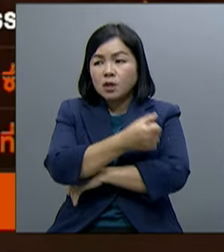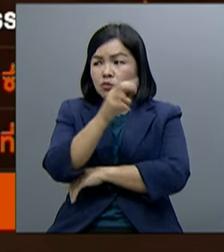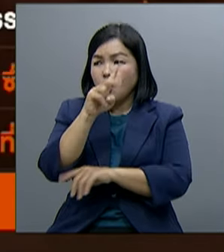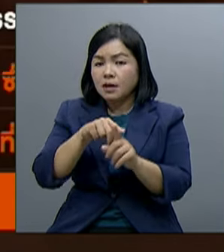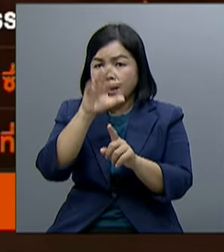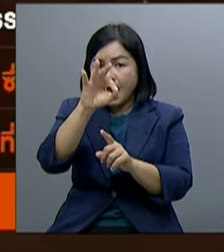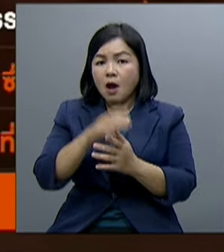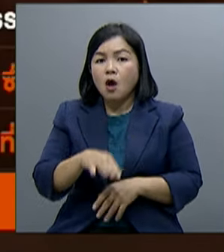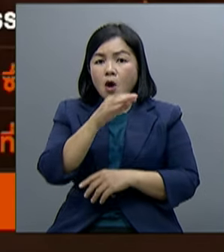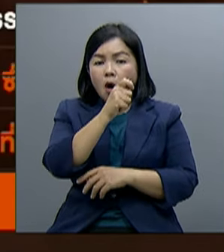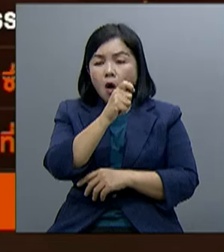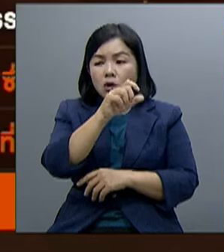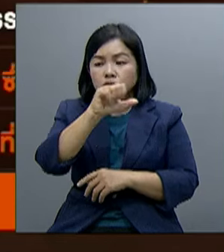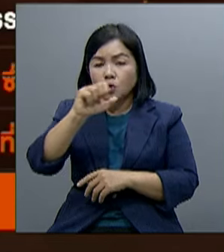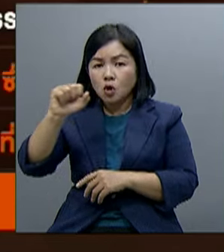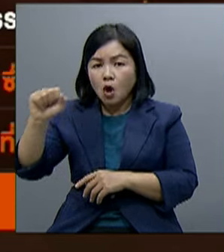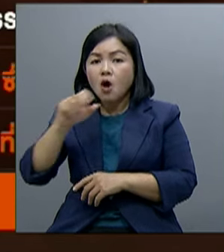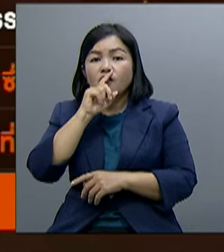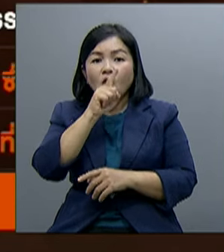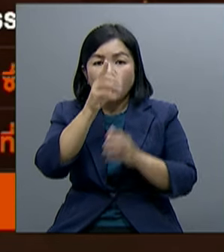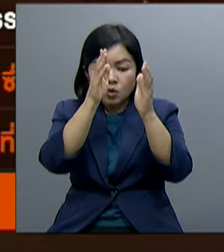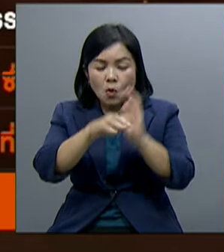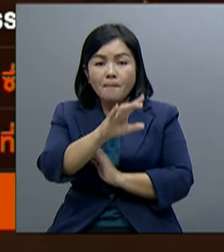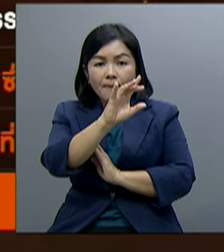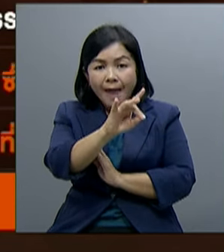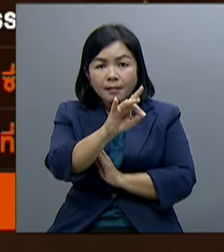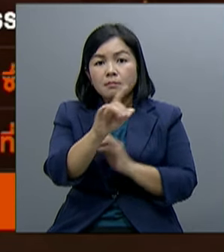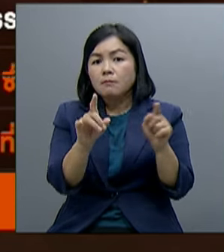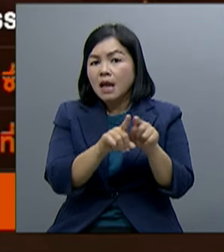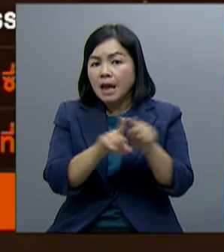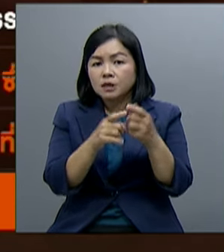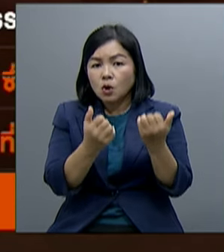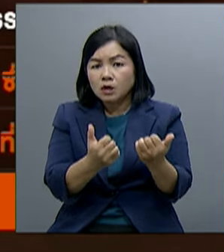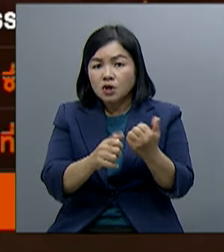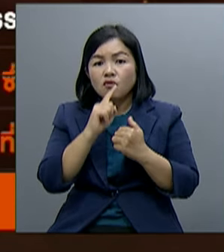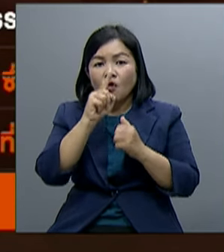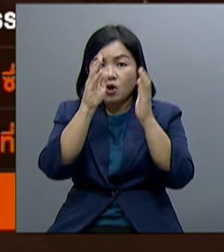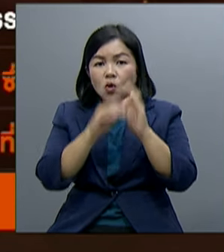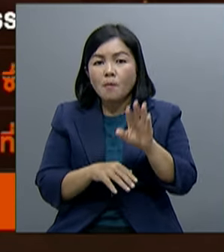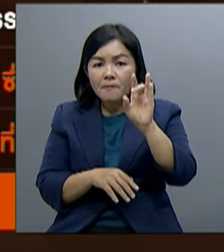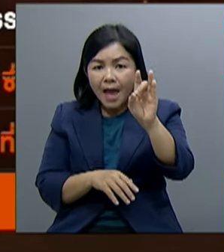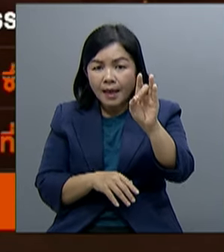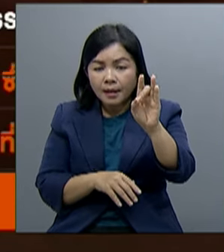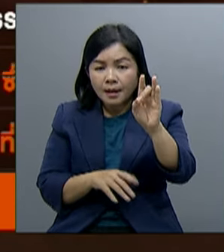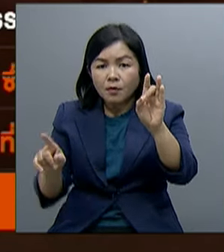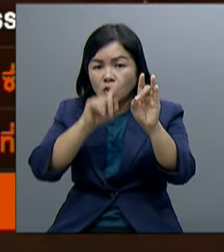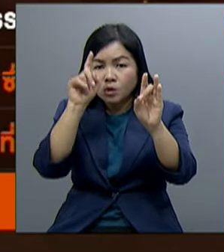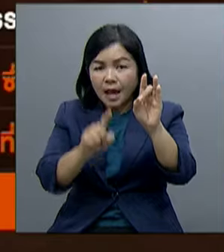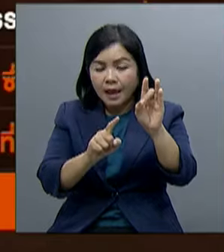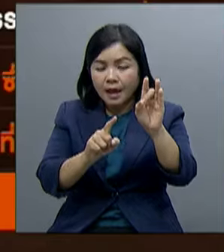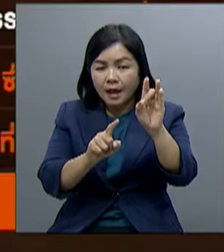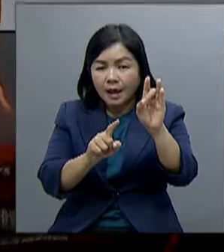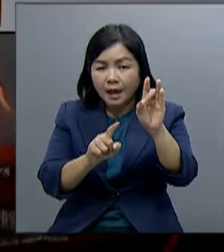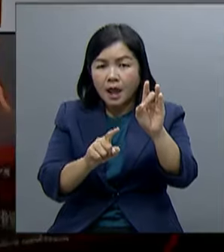อสสมีคำสั่งฟ้องผู้ต้องหา 8คนในสำนวนคดีนี้นะคะซึ่งกลุ่มนี้เนี่ยมีผู้ต้องหาก็คือ